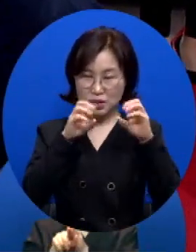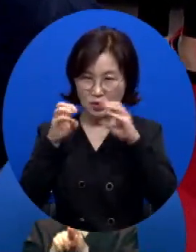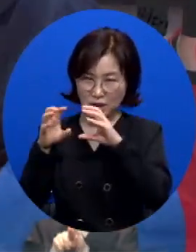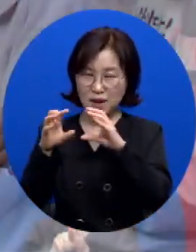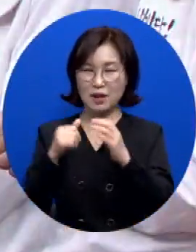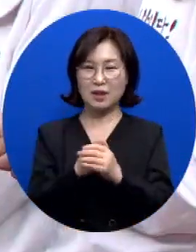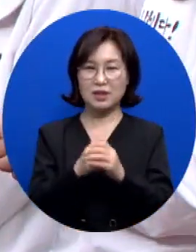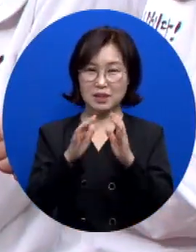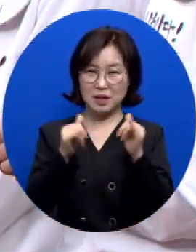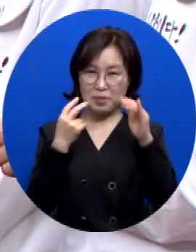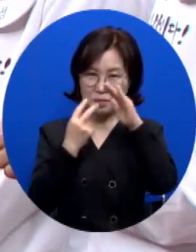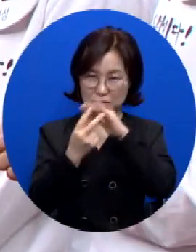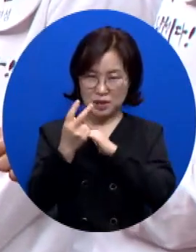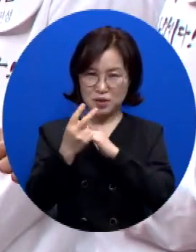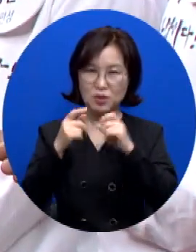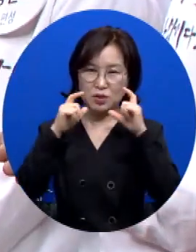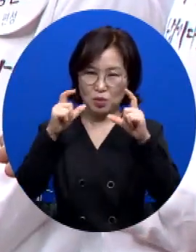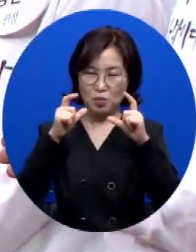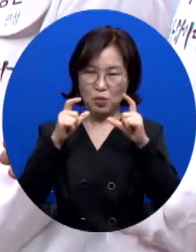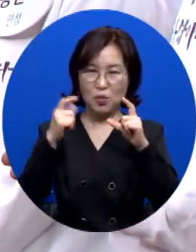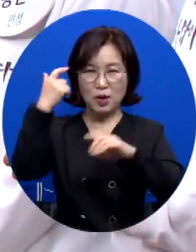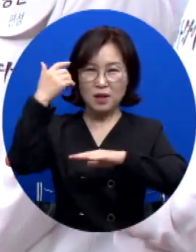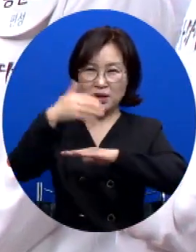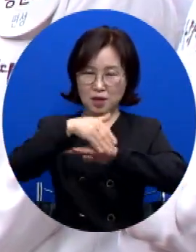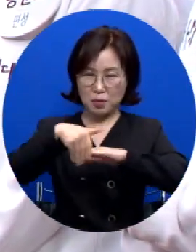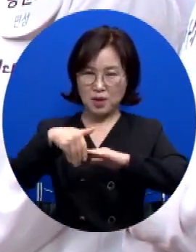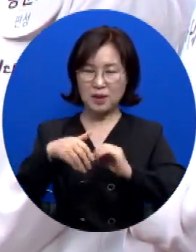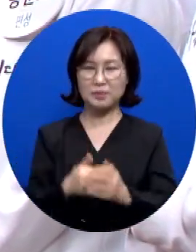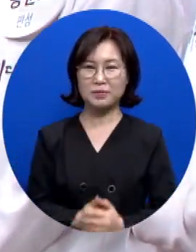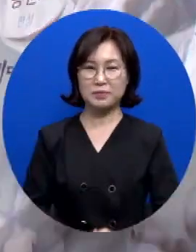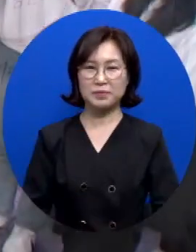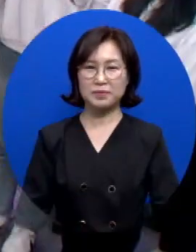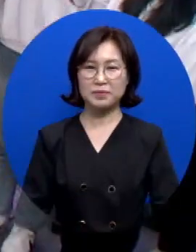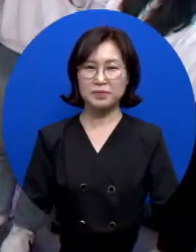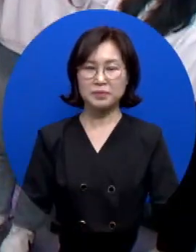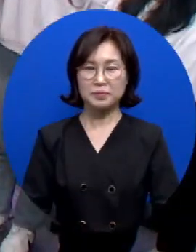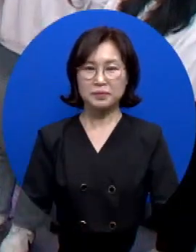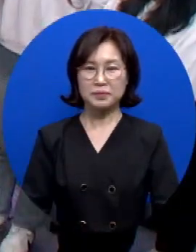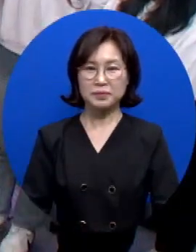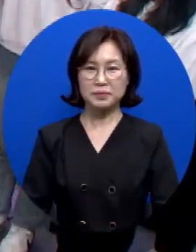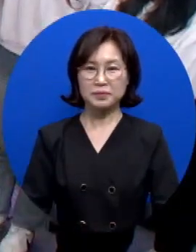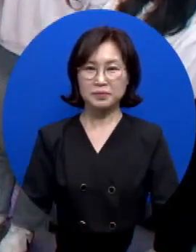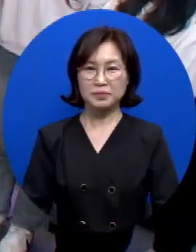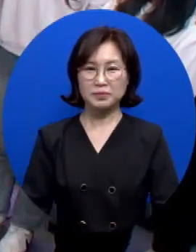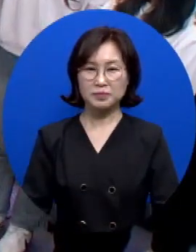다짐하는 비전을 선포할 예정입니다. CTS 뉴스 최대진입니다.